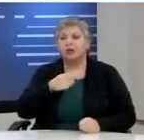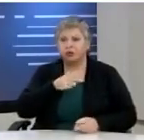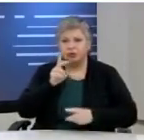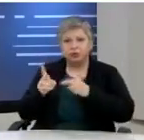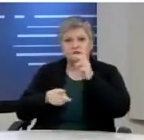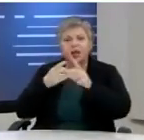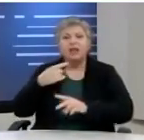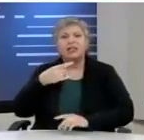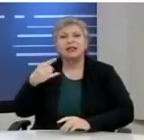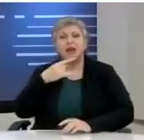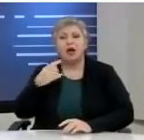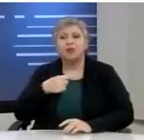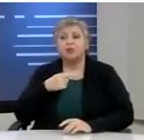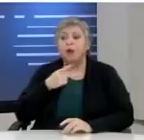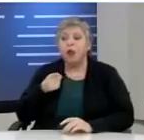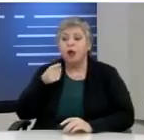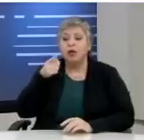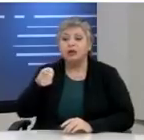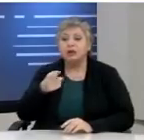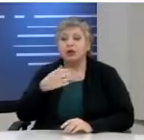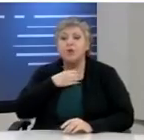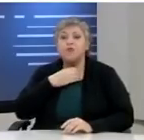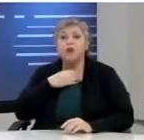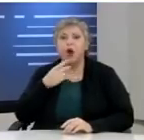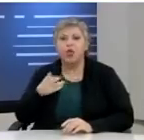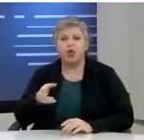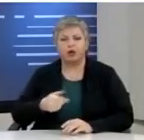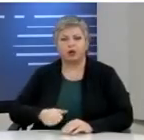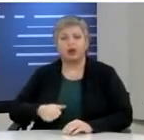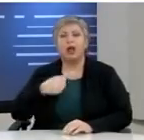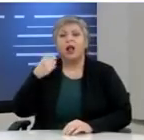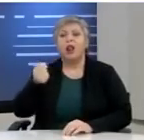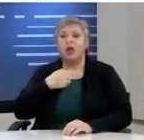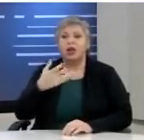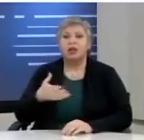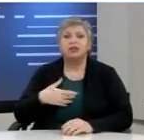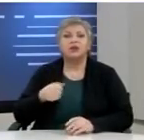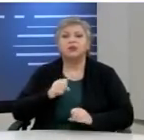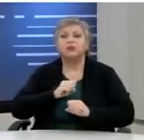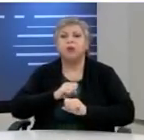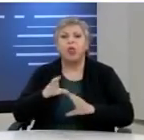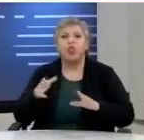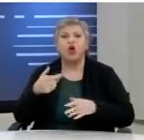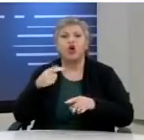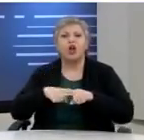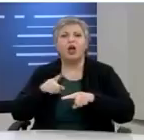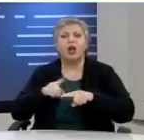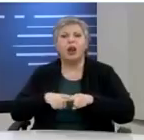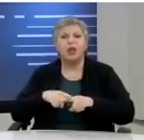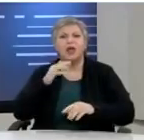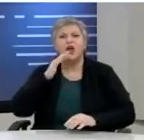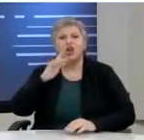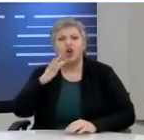ΖΑΕΦ ξεπούλησες τη Μακεδονία μας τους Έλληνες. Του λένε του ΖΑΕΦ έδωσες και γλώσσα και εθνότητα, όλα τα έδωσες. Και τα ίδια λέτε και εσείς